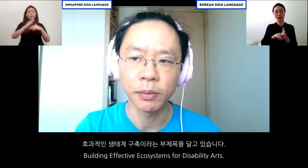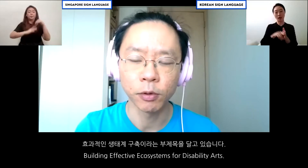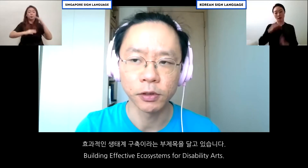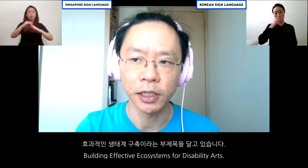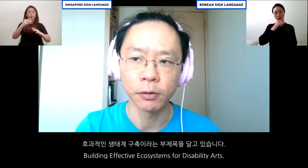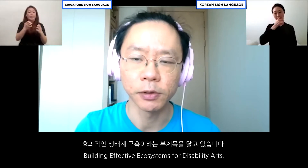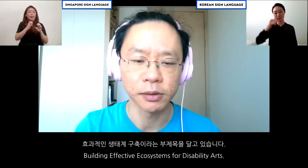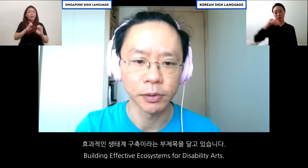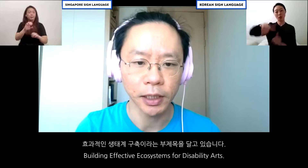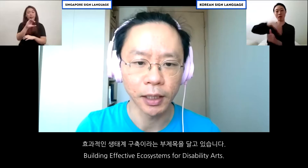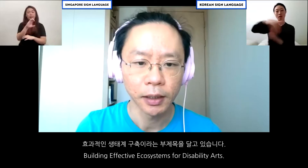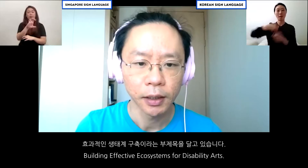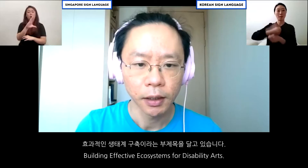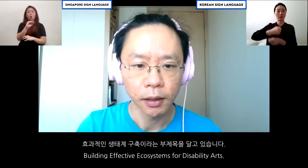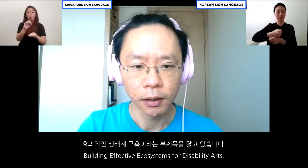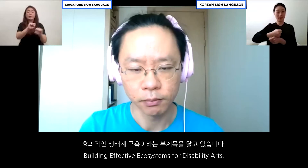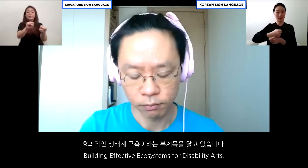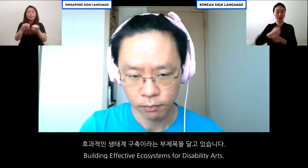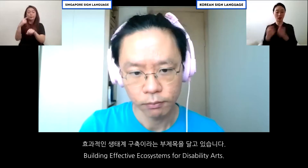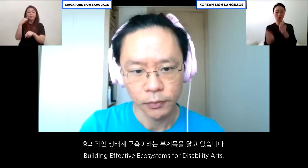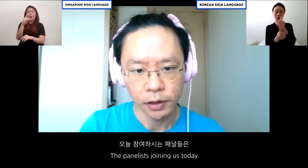구축이라는 부제목을 달고 있습니다.